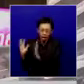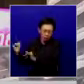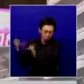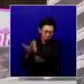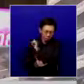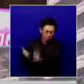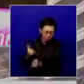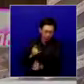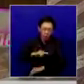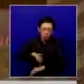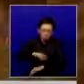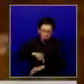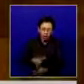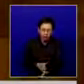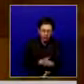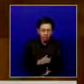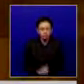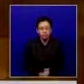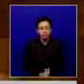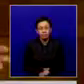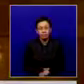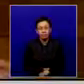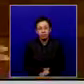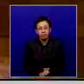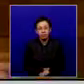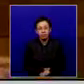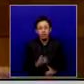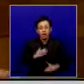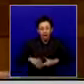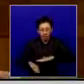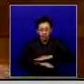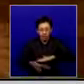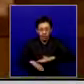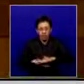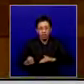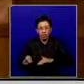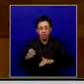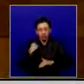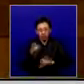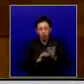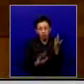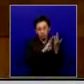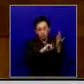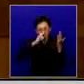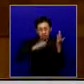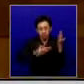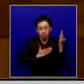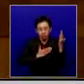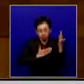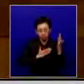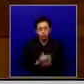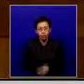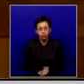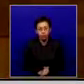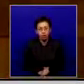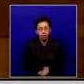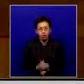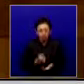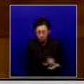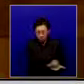หละคือทางออกของเราแล้วก็จะใช้มันเนี่ยสร้างเป็นฐานที่เข้มแข็งของประเทศไทยผมว่าเป็นสิ่งที่เราต้องช่ว